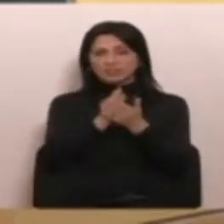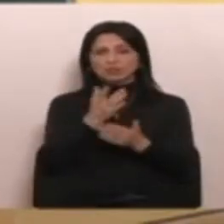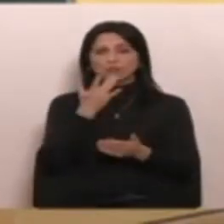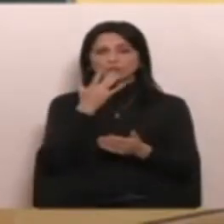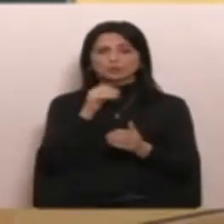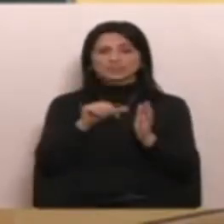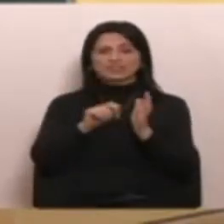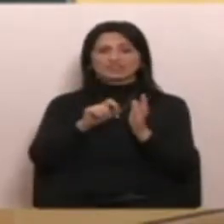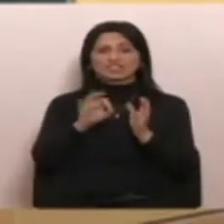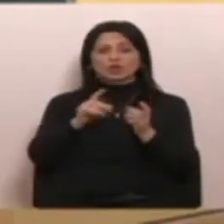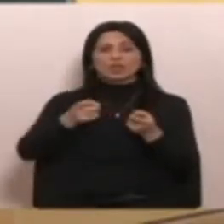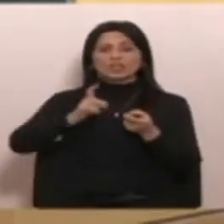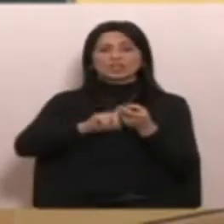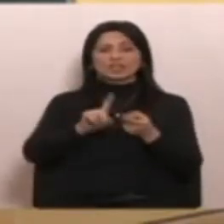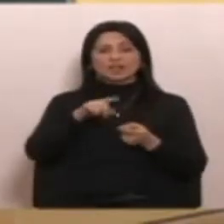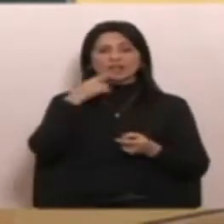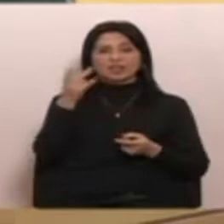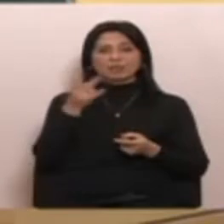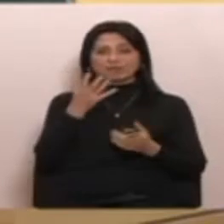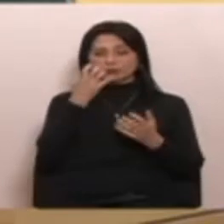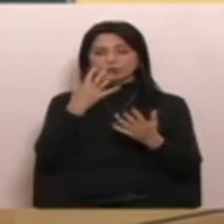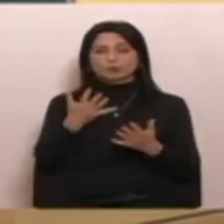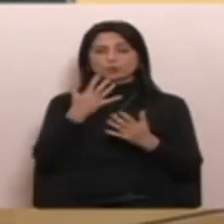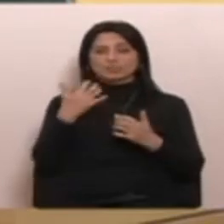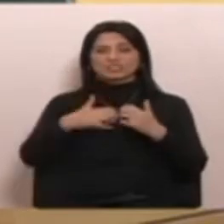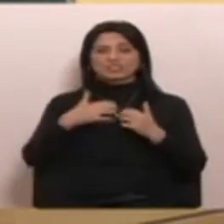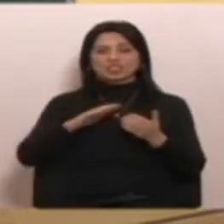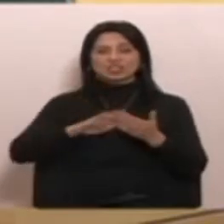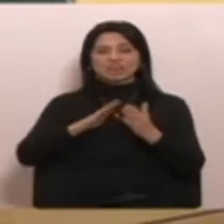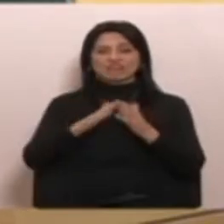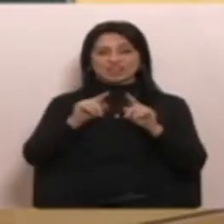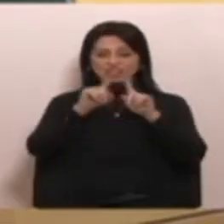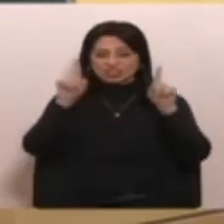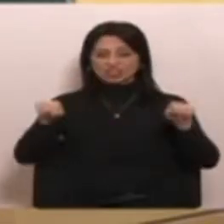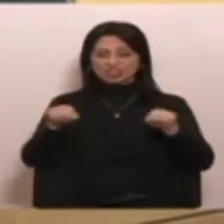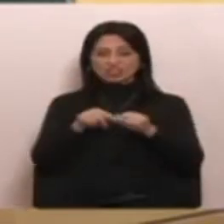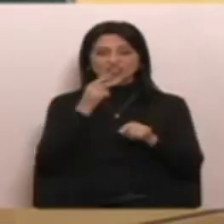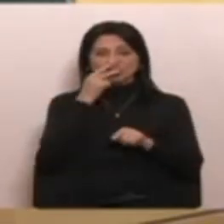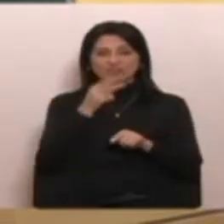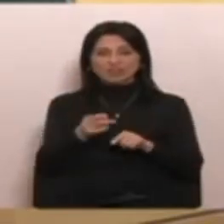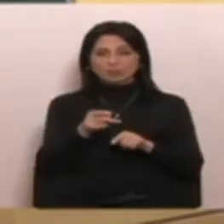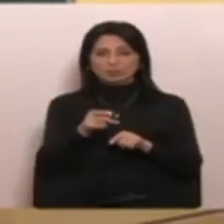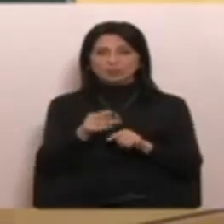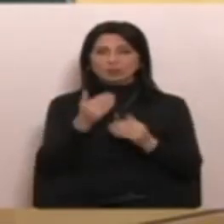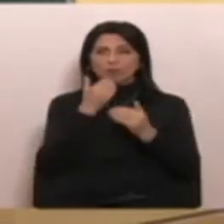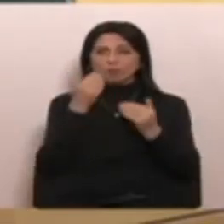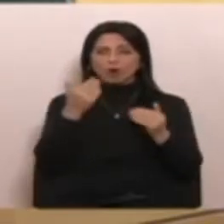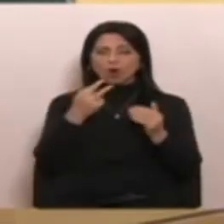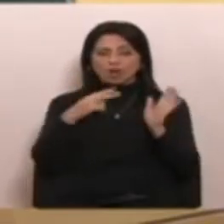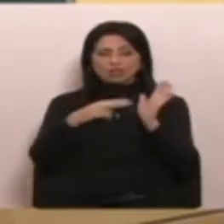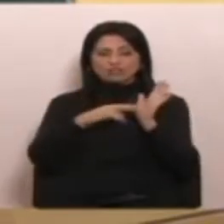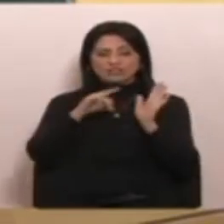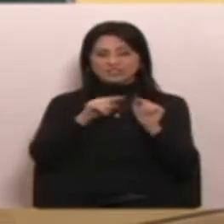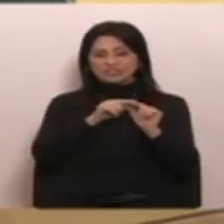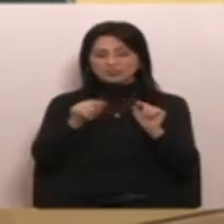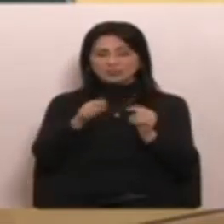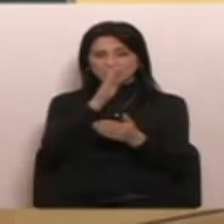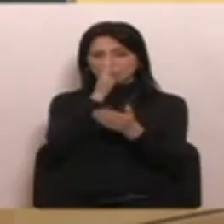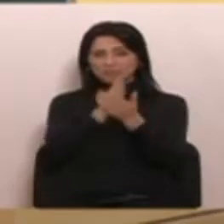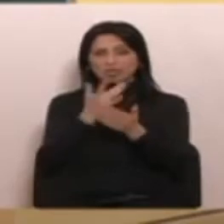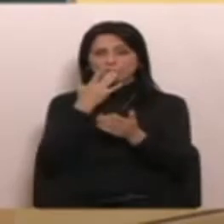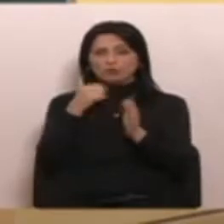ინვესტიციებთან დაკავშირებით, რა თქმა უნდა, სურათს საშუალო ვადიან ჭრილში უნდა შევხედოთ. ბოლო 7 წლიან პერიოდში პირდაპირი